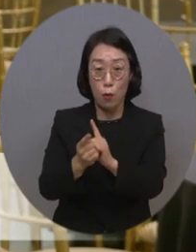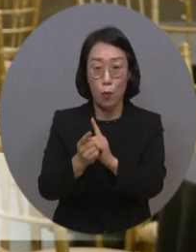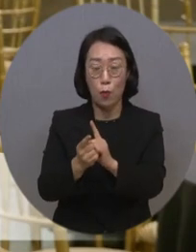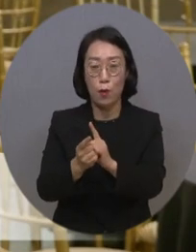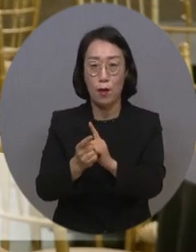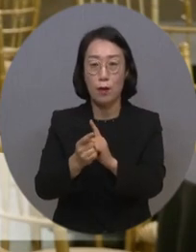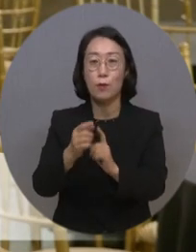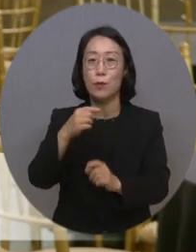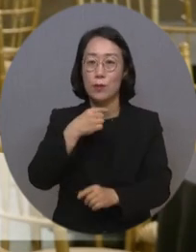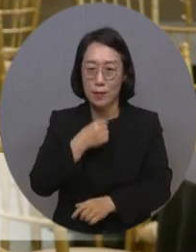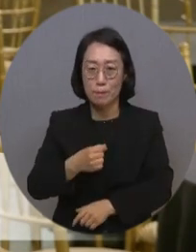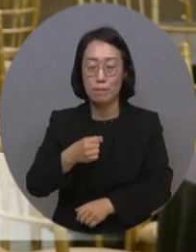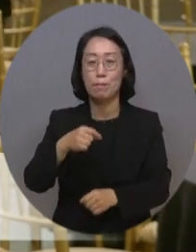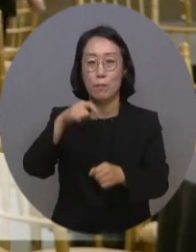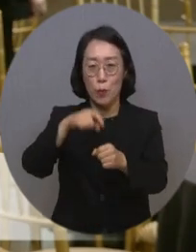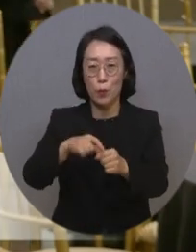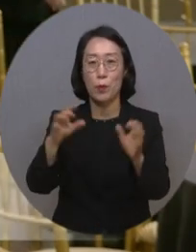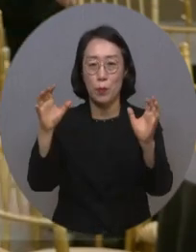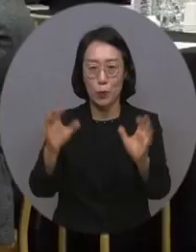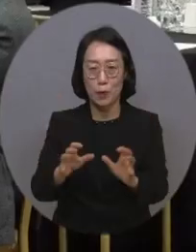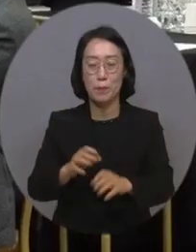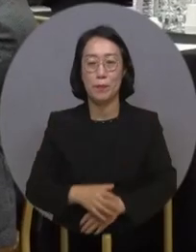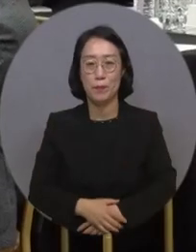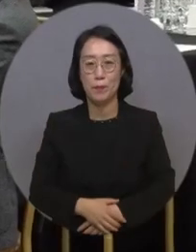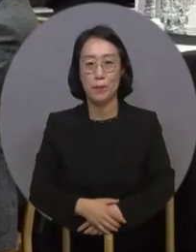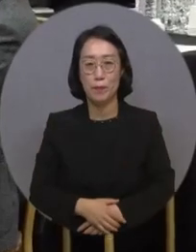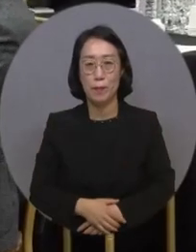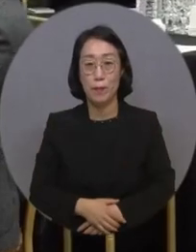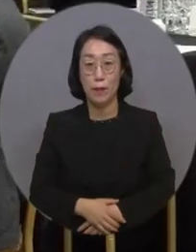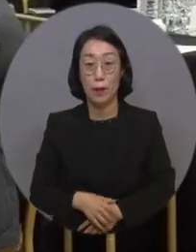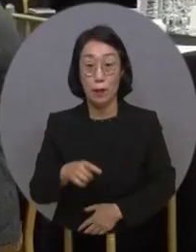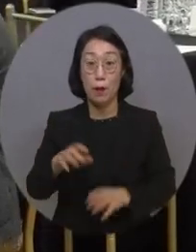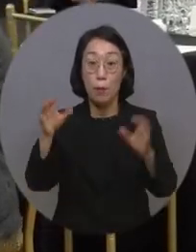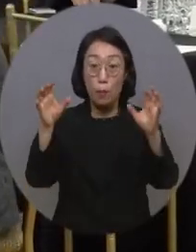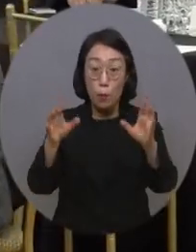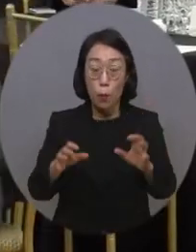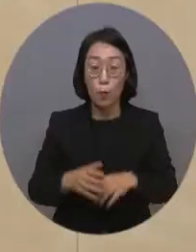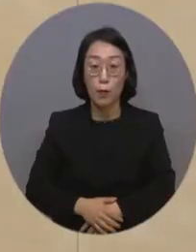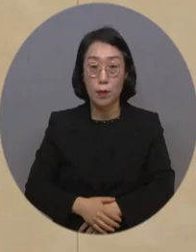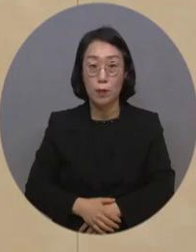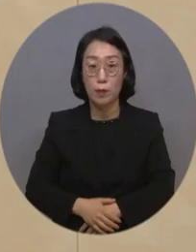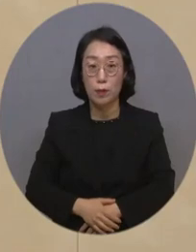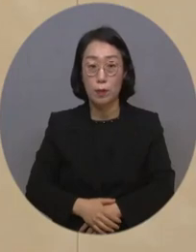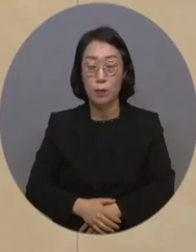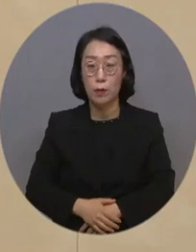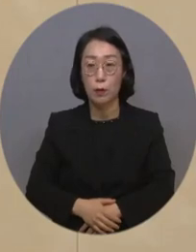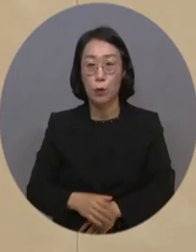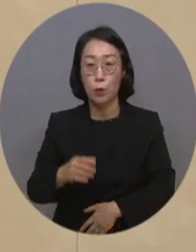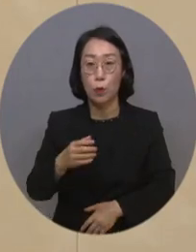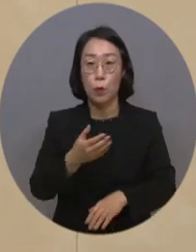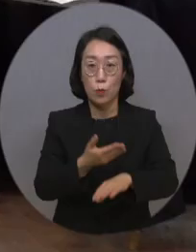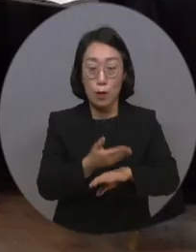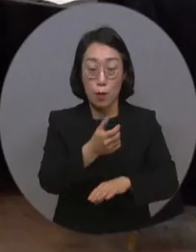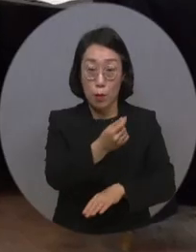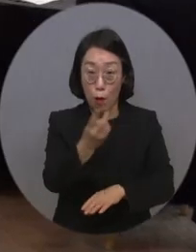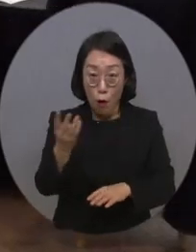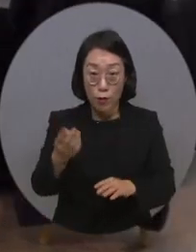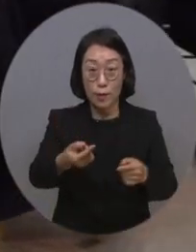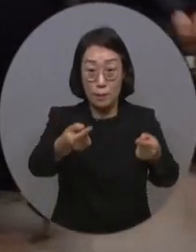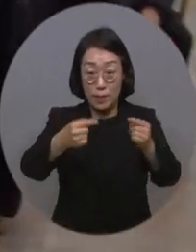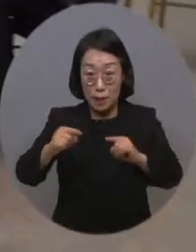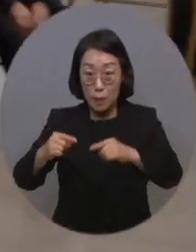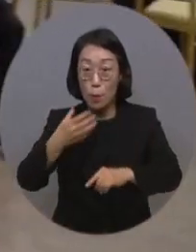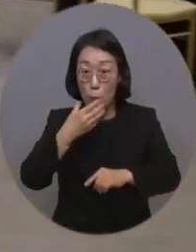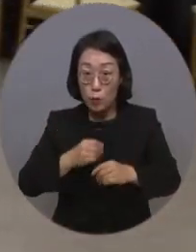자리를 마련하기 위해서 이 자리를 마련했습니다. 이번 행사에는 최재미 강원도의원, 원주교구 조규만 바실리오 주교,